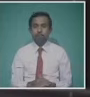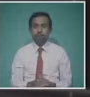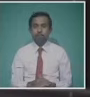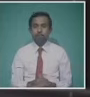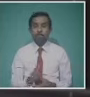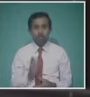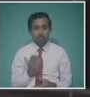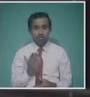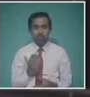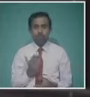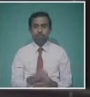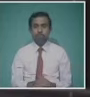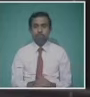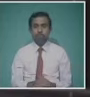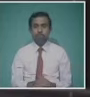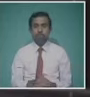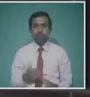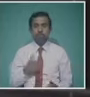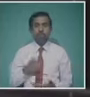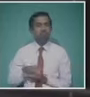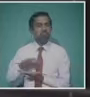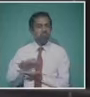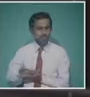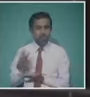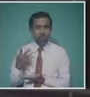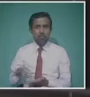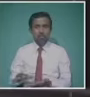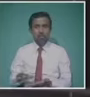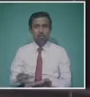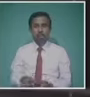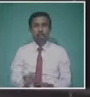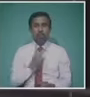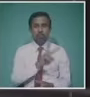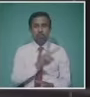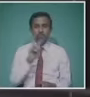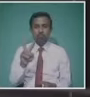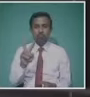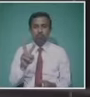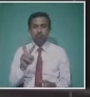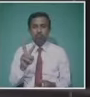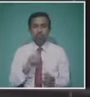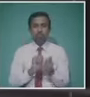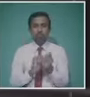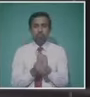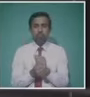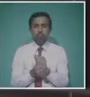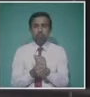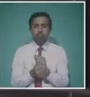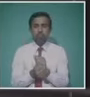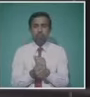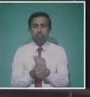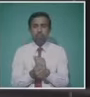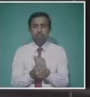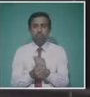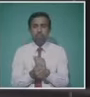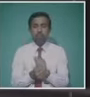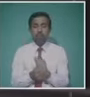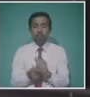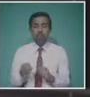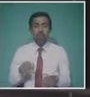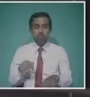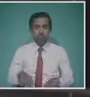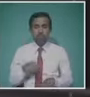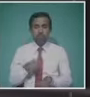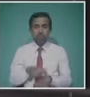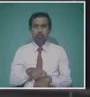එක නිසා මම තීරණය කරා 22 වෙනි සංශෝධනය කරන මේ